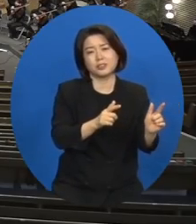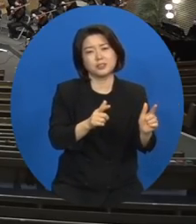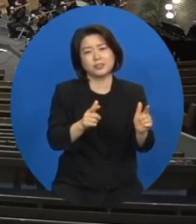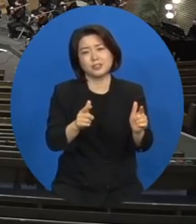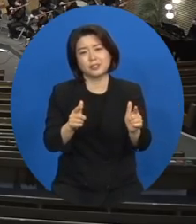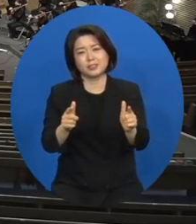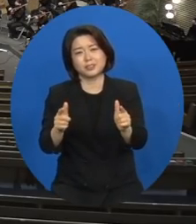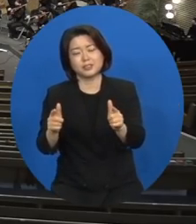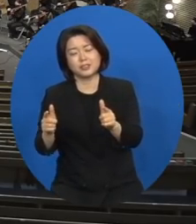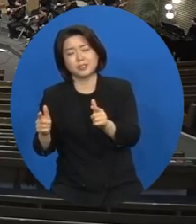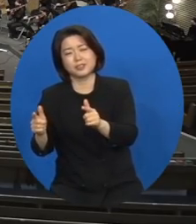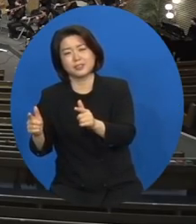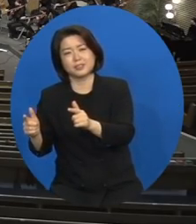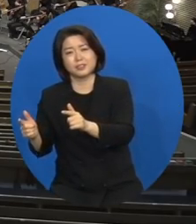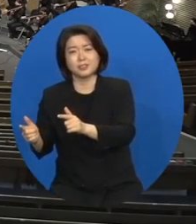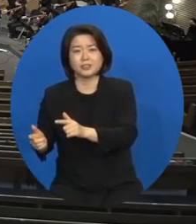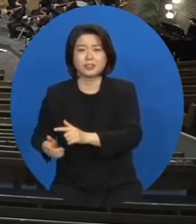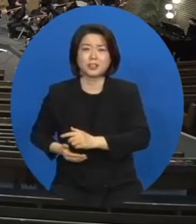moodle